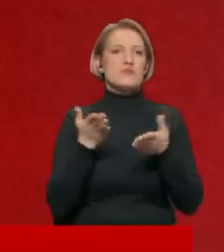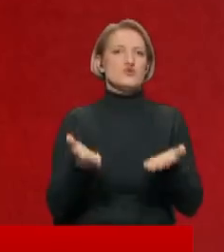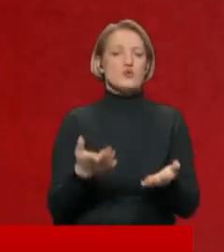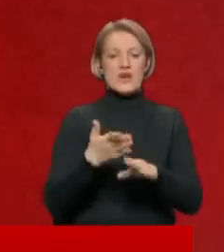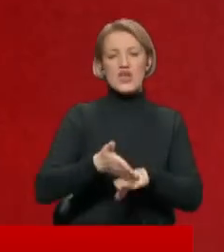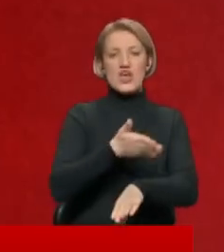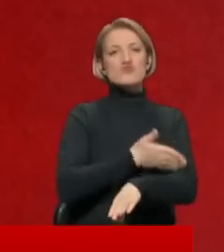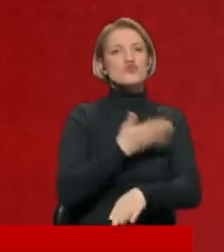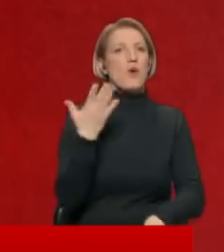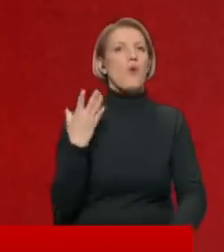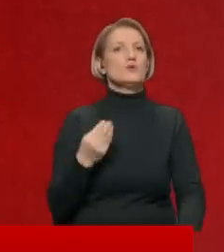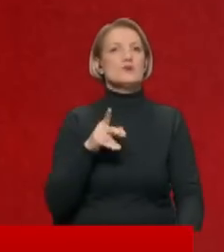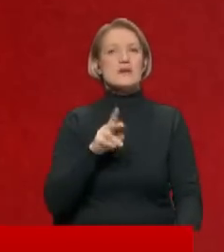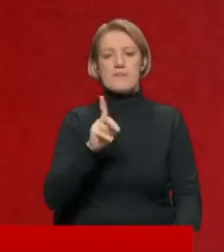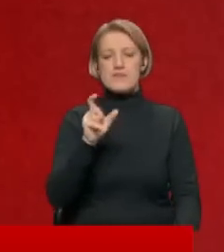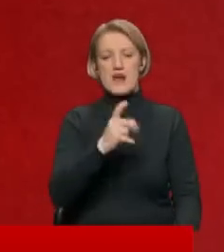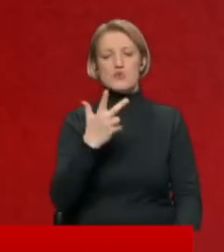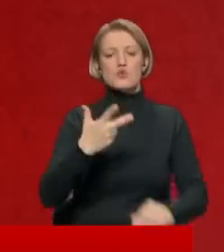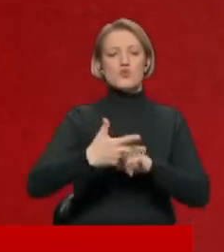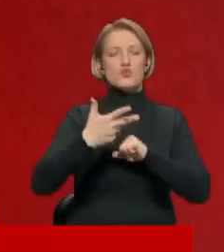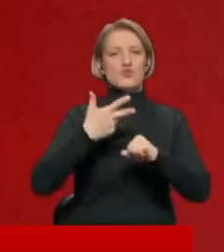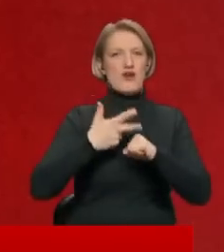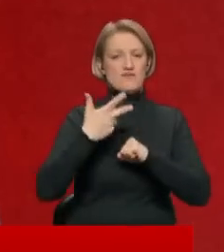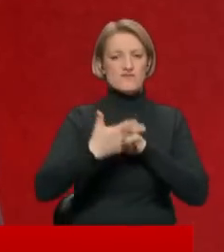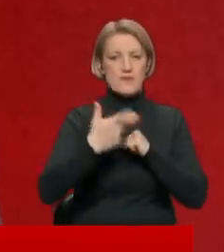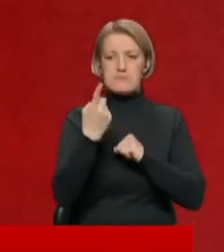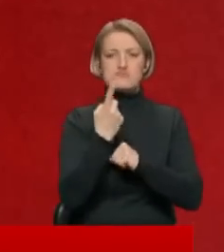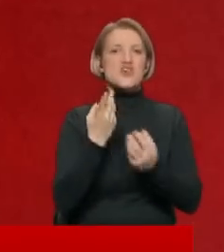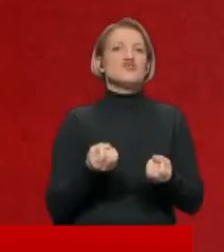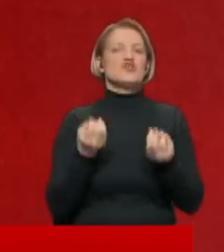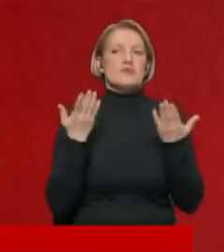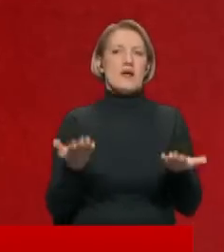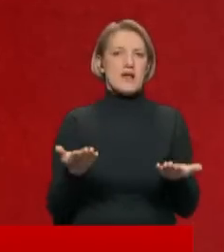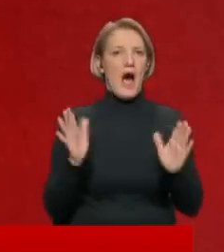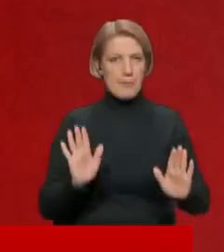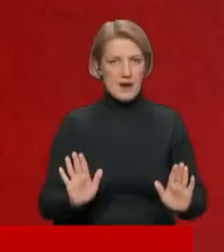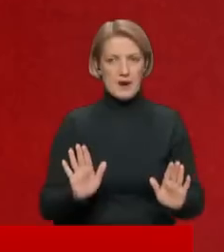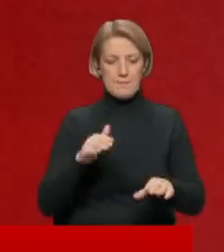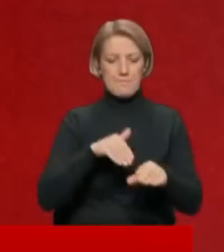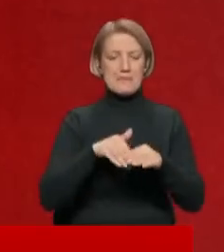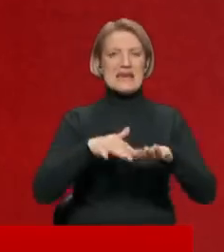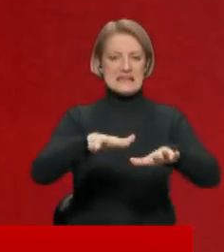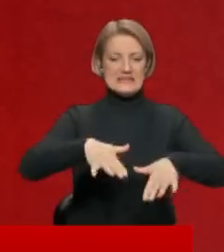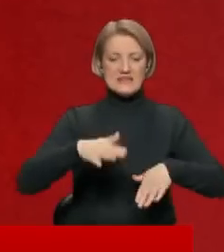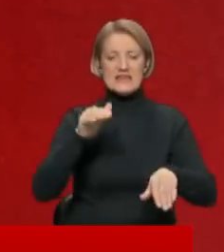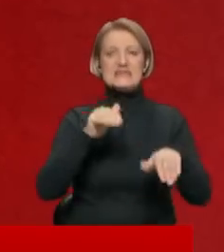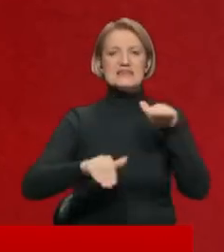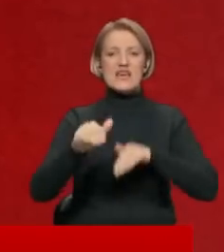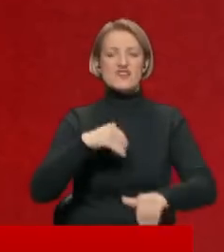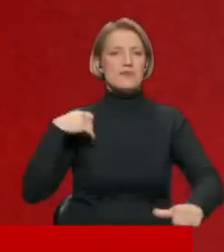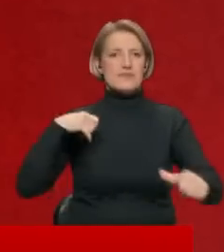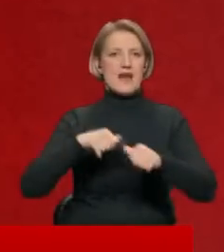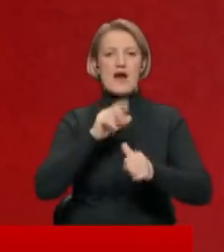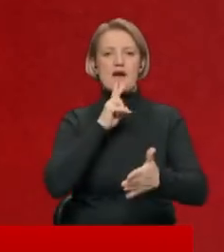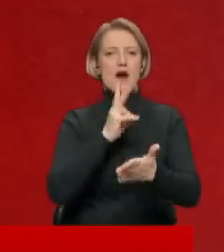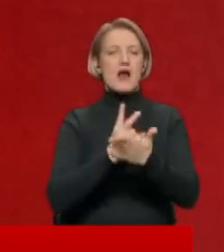geçmişte olduğu gibi bir aydan 3 haftadan bir şey çıkmaz Ama meclisin seçim yenileme kararı